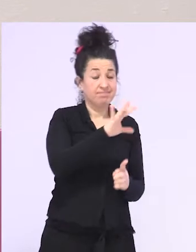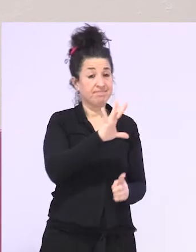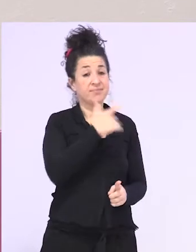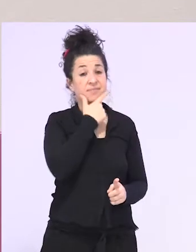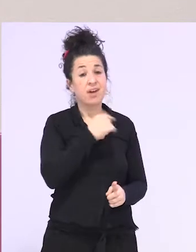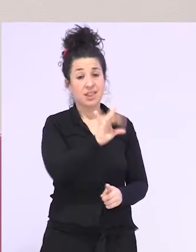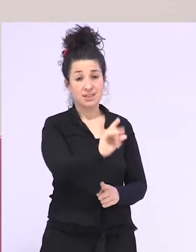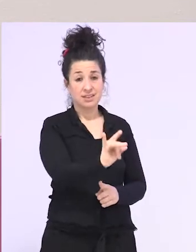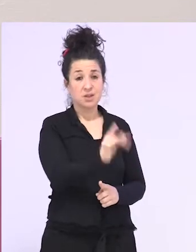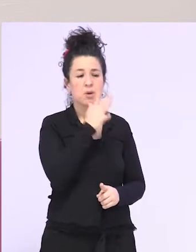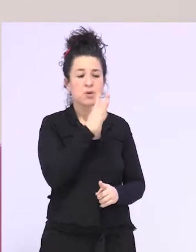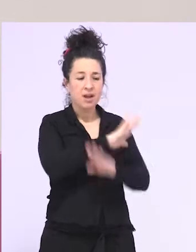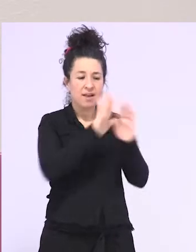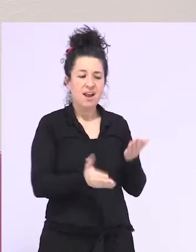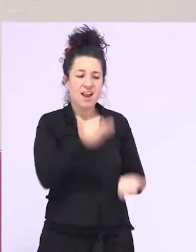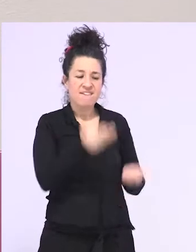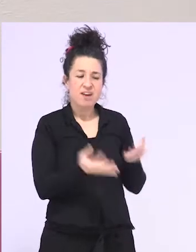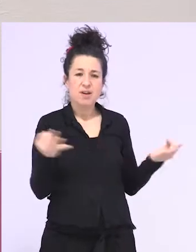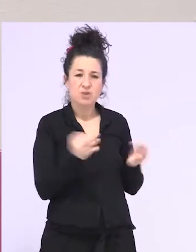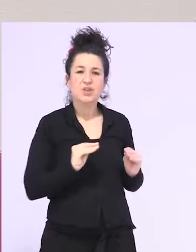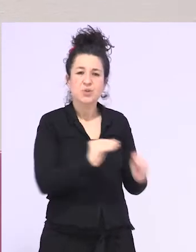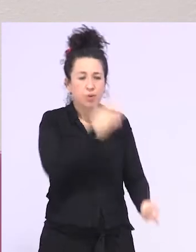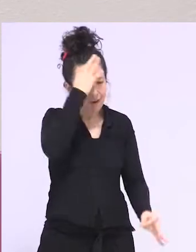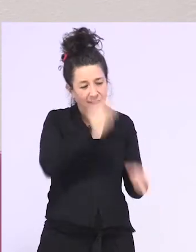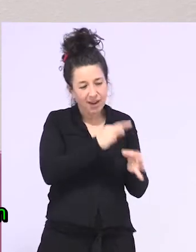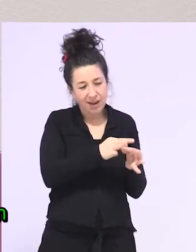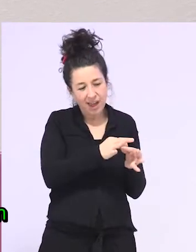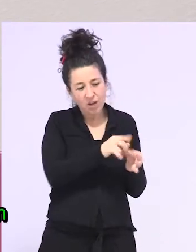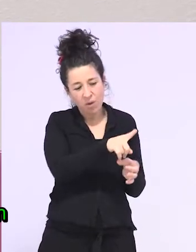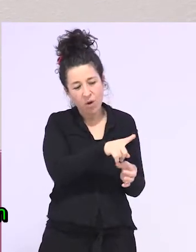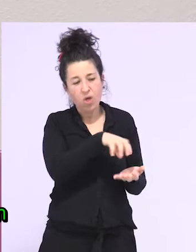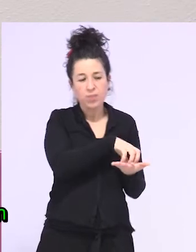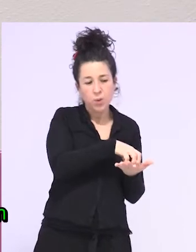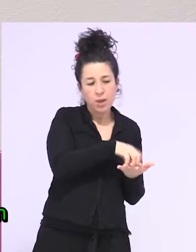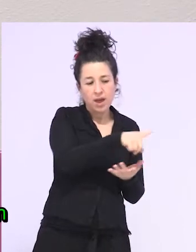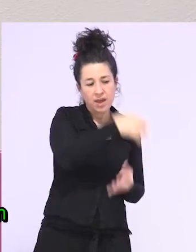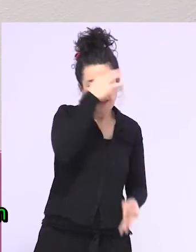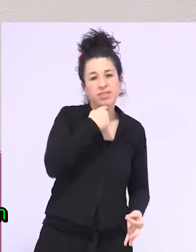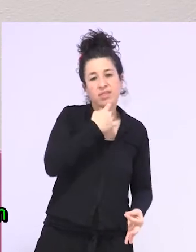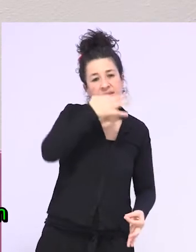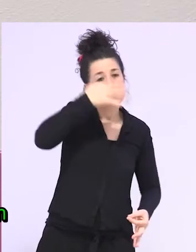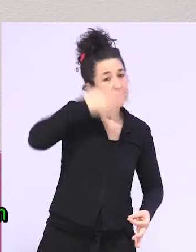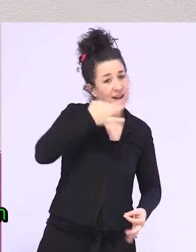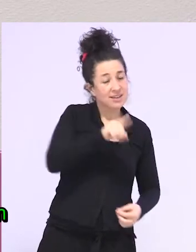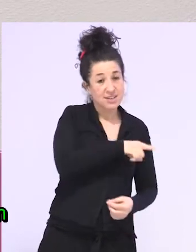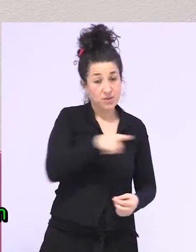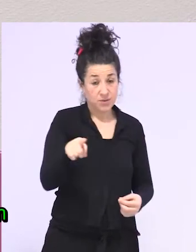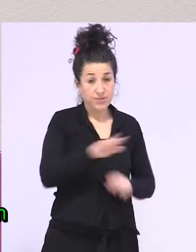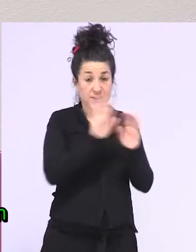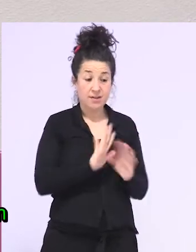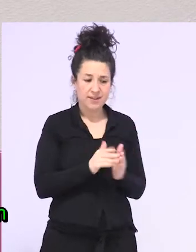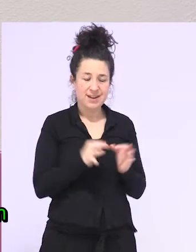bere sinisgarritasuna delako, ez. Eta orduan, horren bueltan gabiltzan bitartean, nolabait fokoa etengabe ari gara